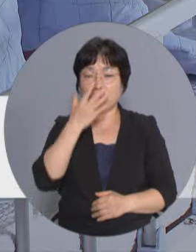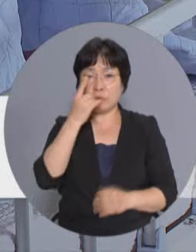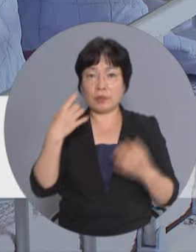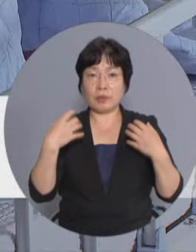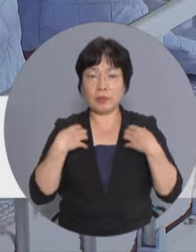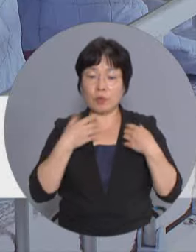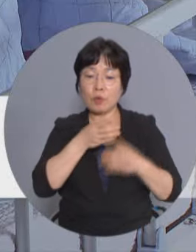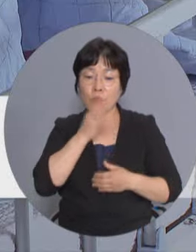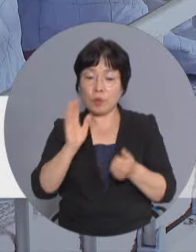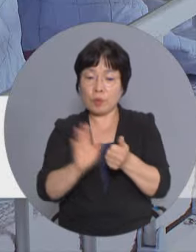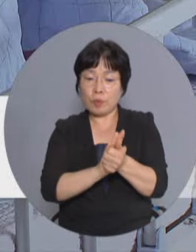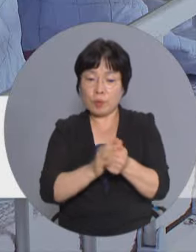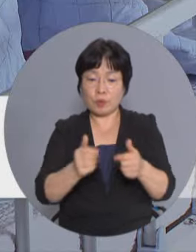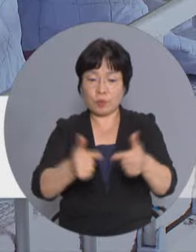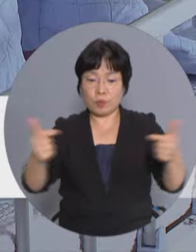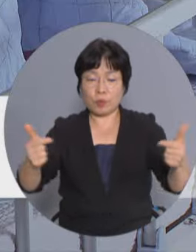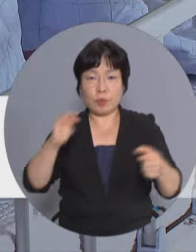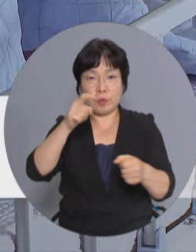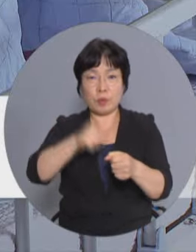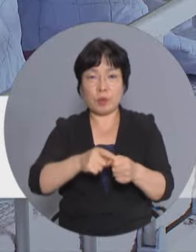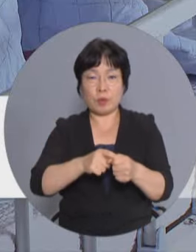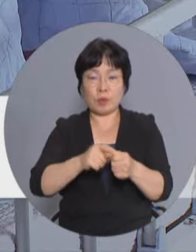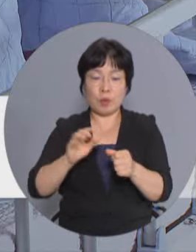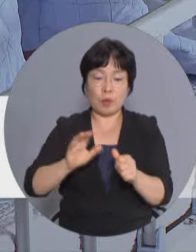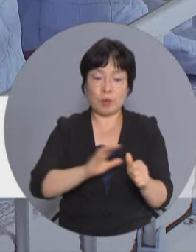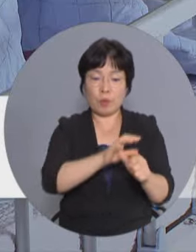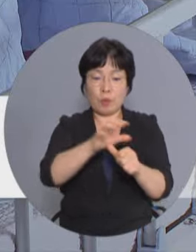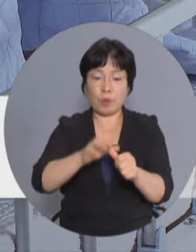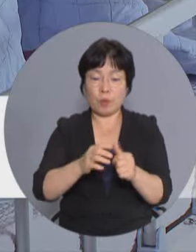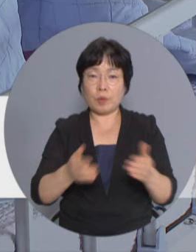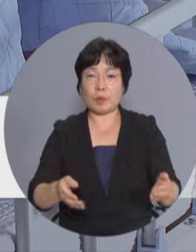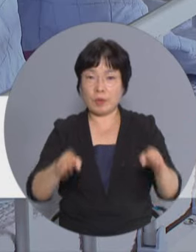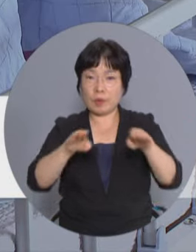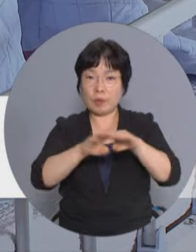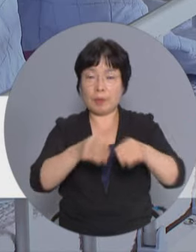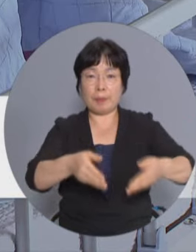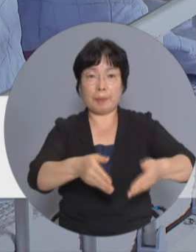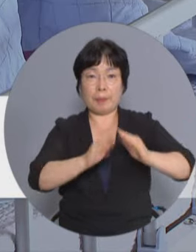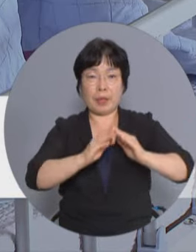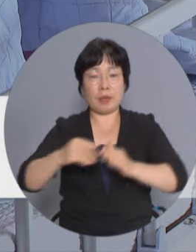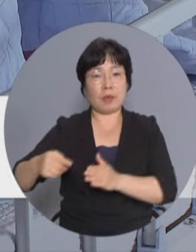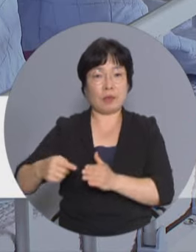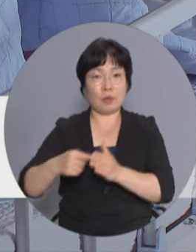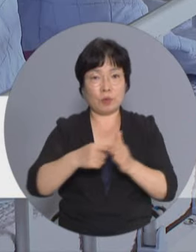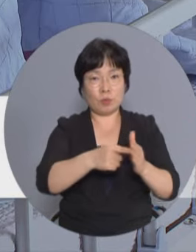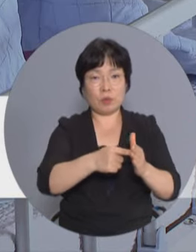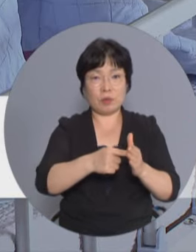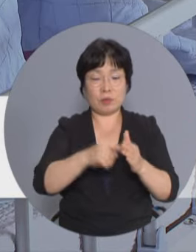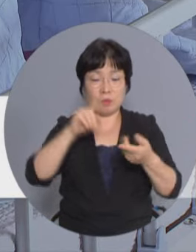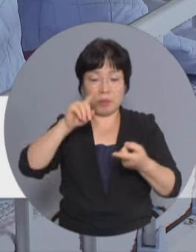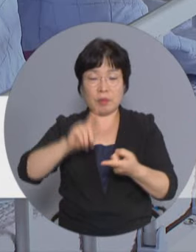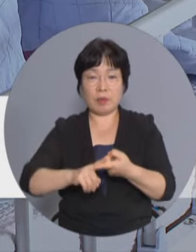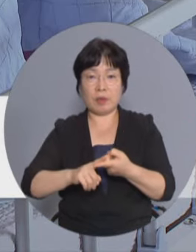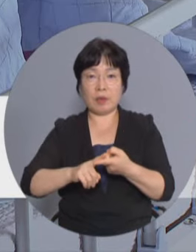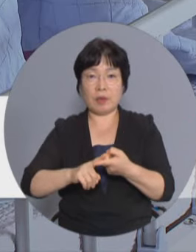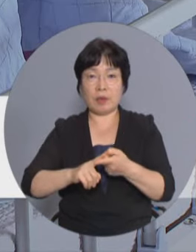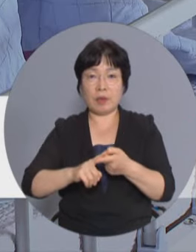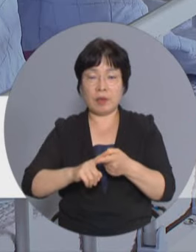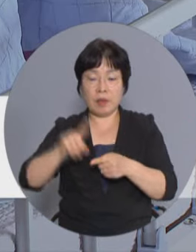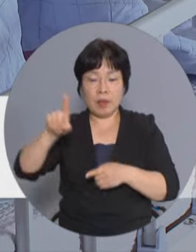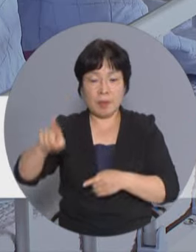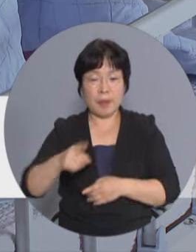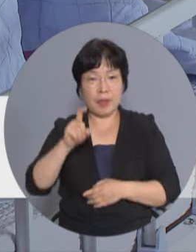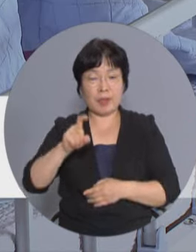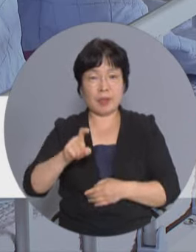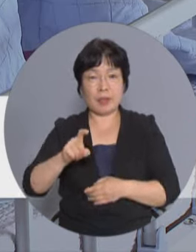순천시가 노인복지 활성화를 위해 노인 돌봄 서비스를 제공하는 복지타운 건립을 추진하고 있습니다. 이 사업에는